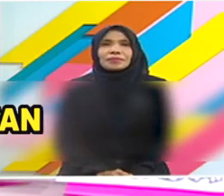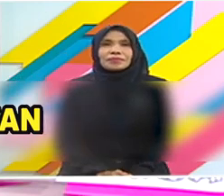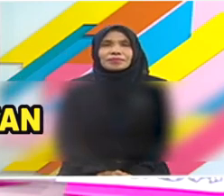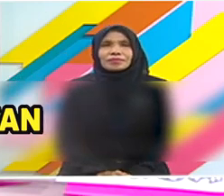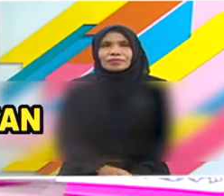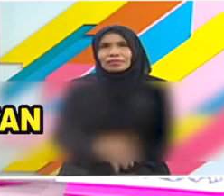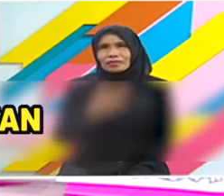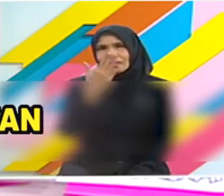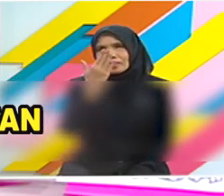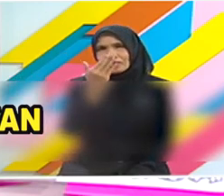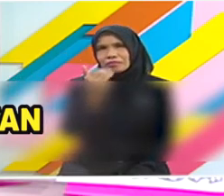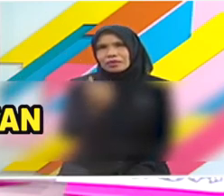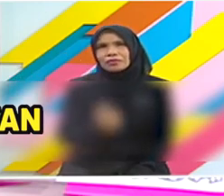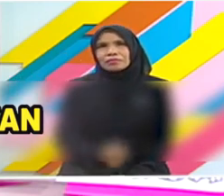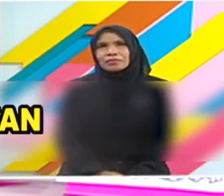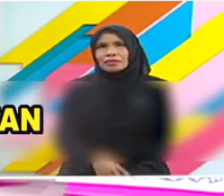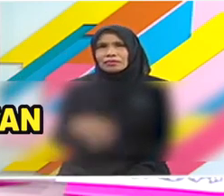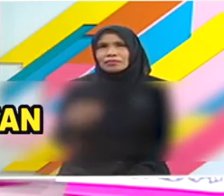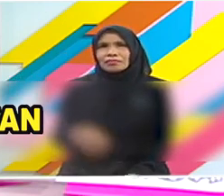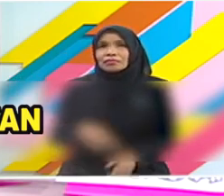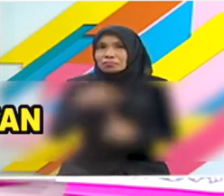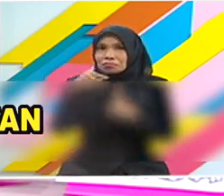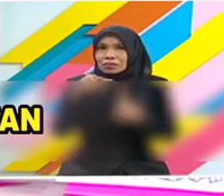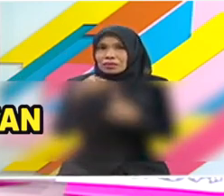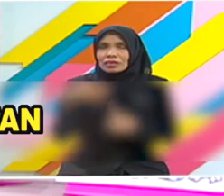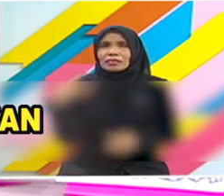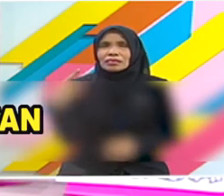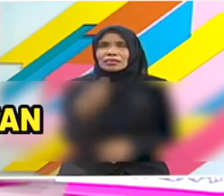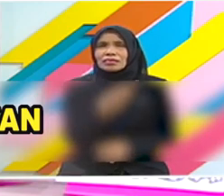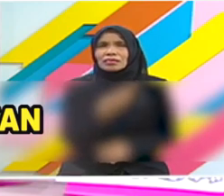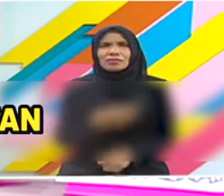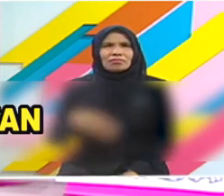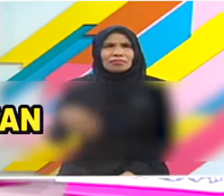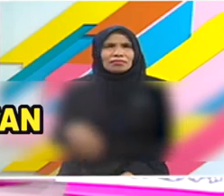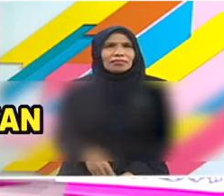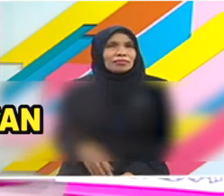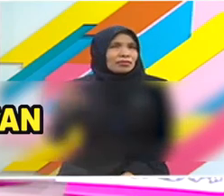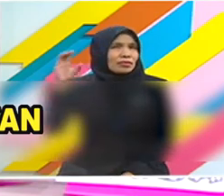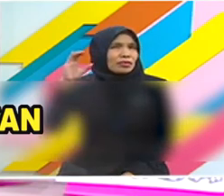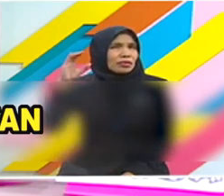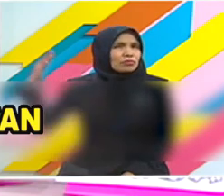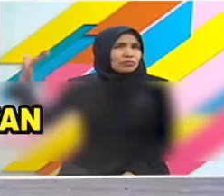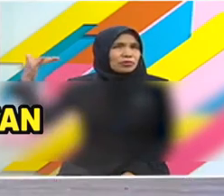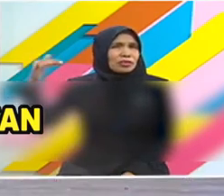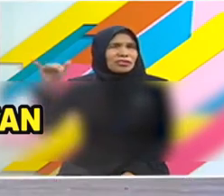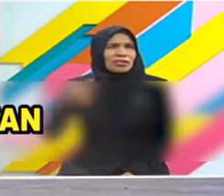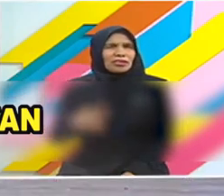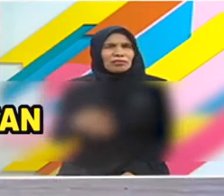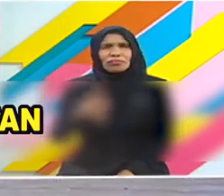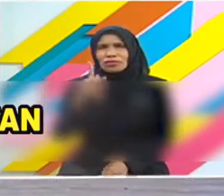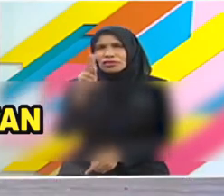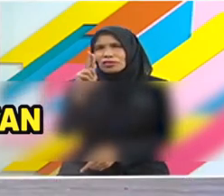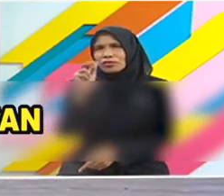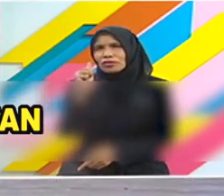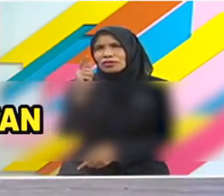kenapa setiap kali bila kita dengar bunyi yang sangat kuat, kita akan cepat-cepat tutup telinga kita, cikgu? Kenapa kita